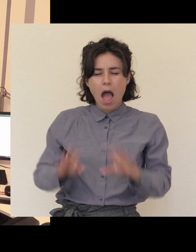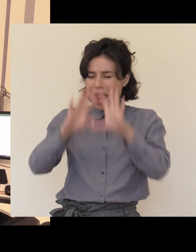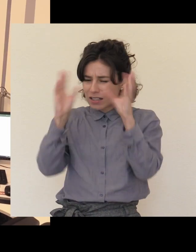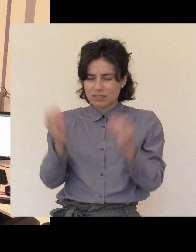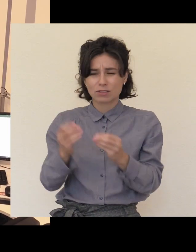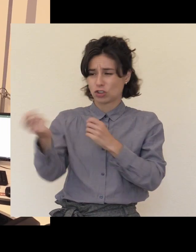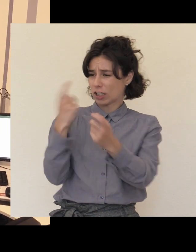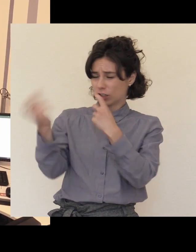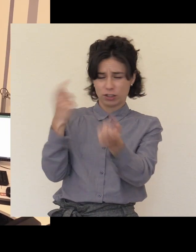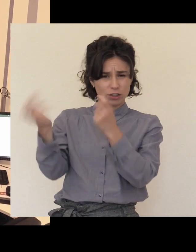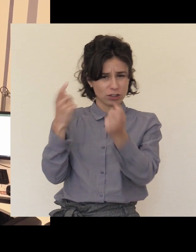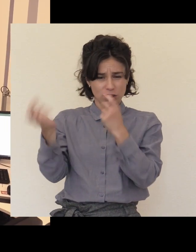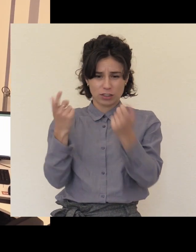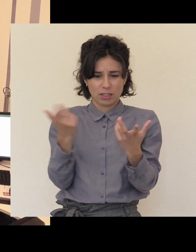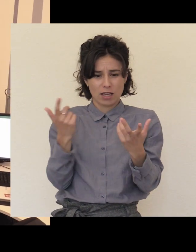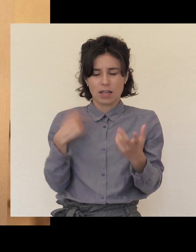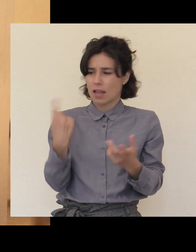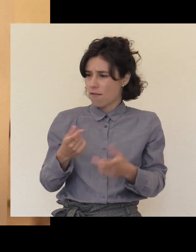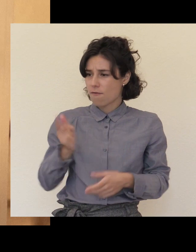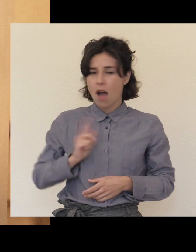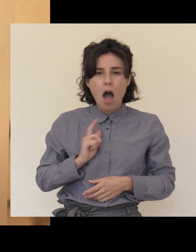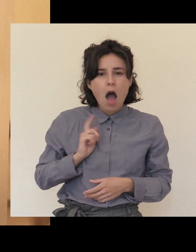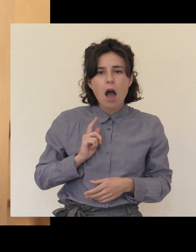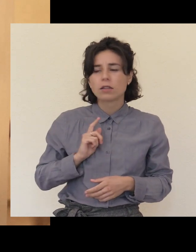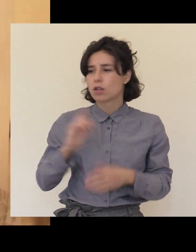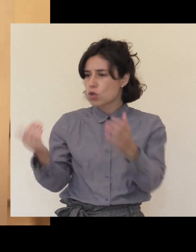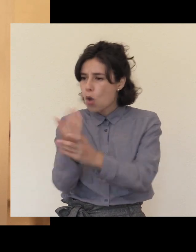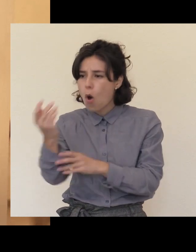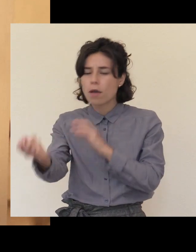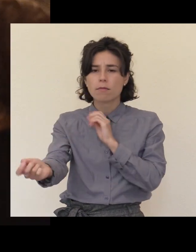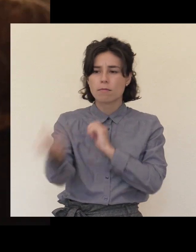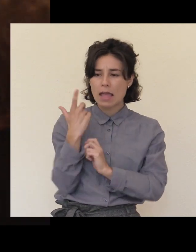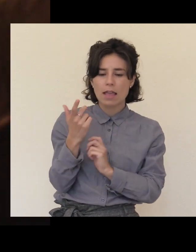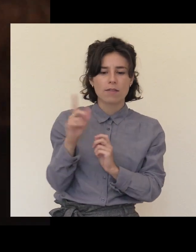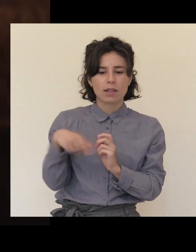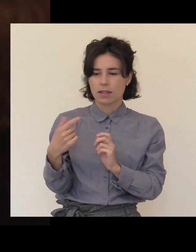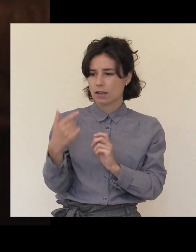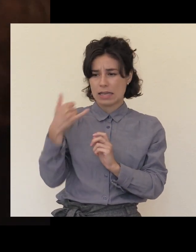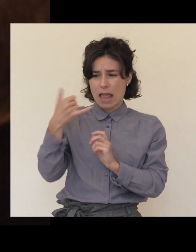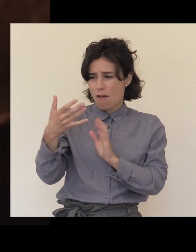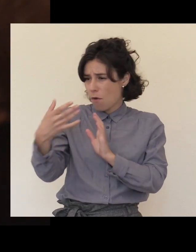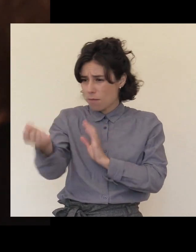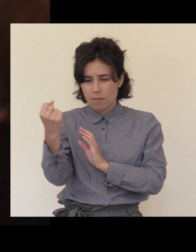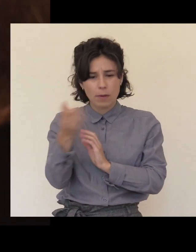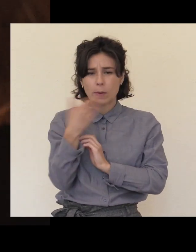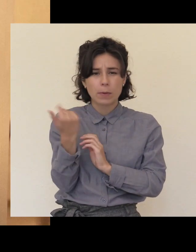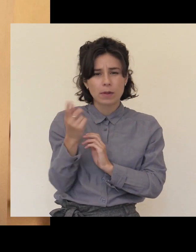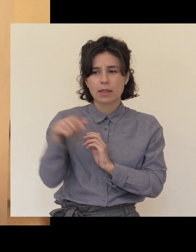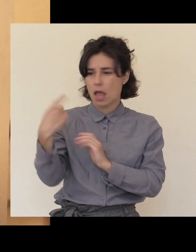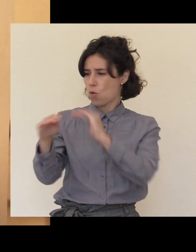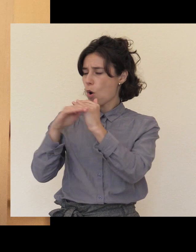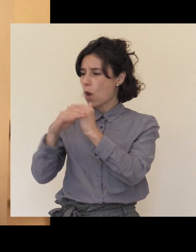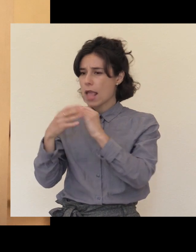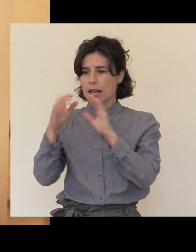ganze Zeit schicken Sie mir Briefe. Dann warte ich wieder ewig auf einen neuen Brief. Dann gehen Sie nicht ans Telefon. Dann ist wieder nur Ihre Kollegin